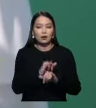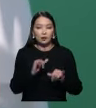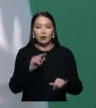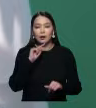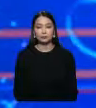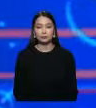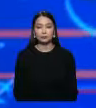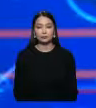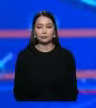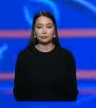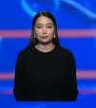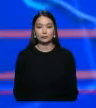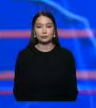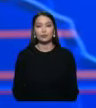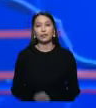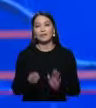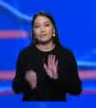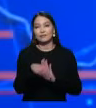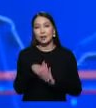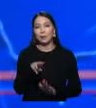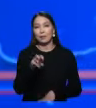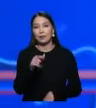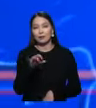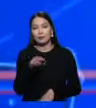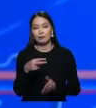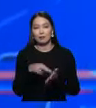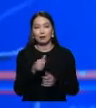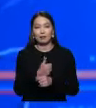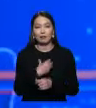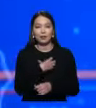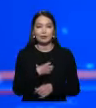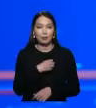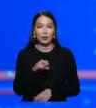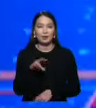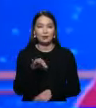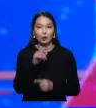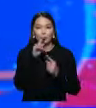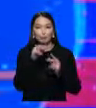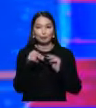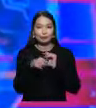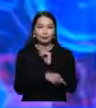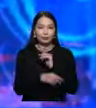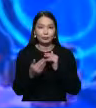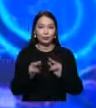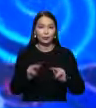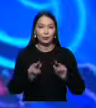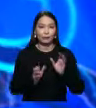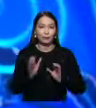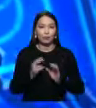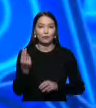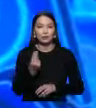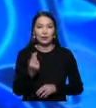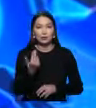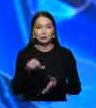экономики. Взятки и плагиат стали главной темой антикоррупционного семинара для преподавателей вузов в Астане. В нем участвовали более